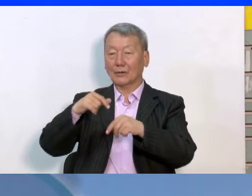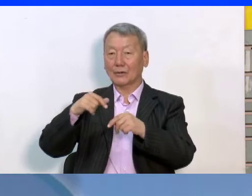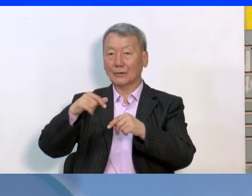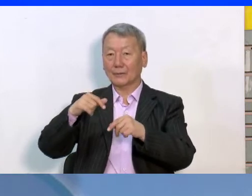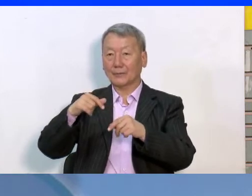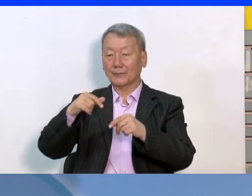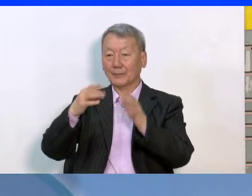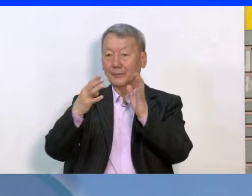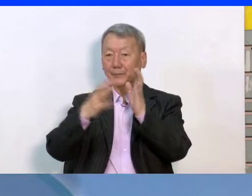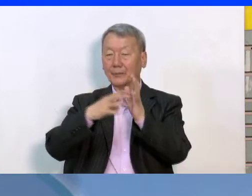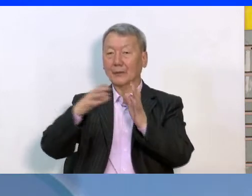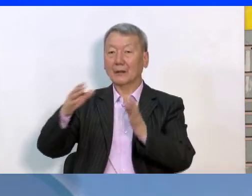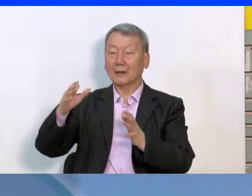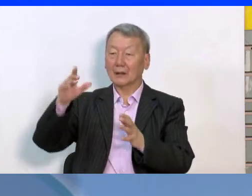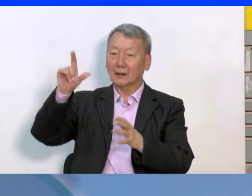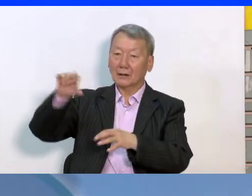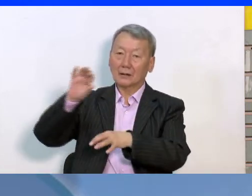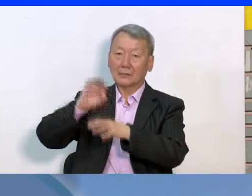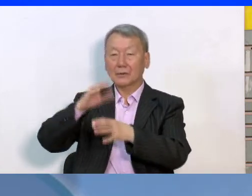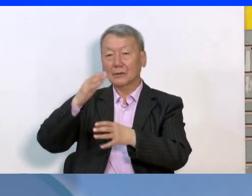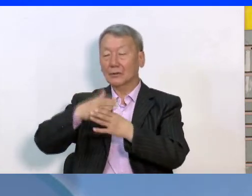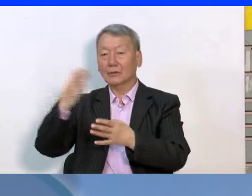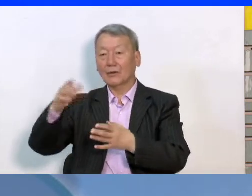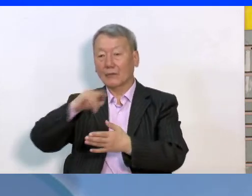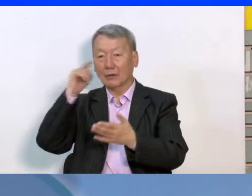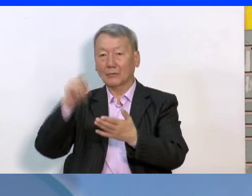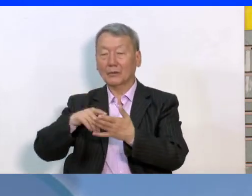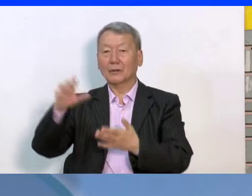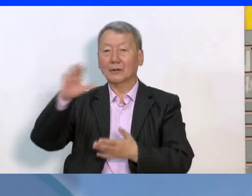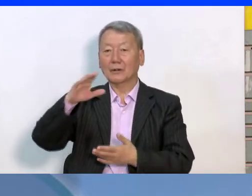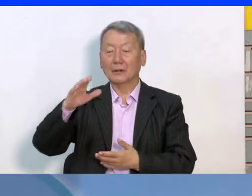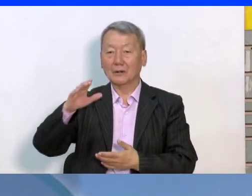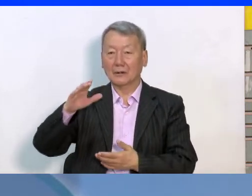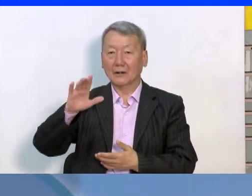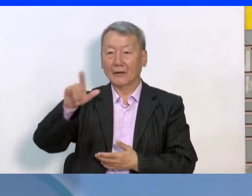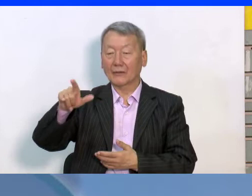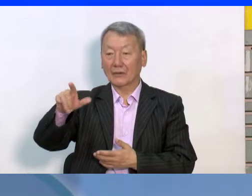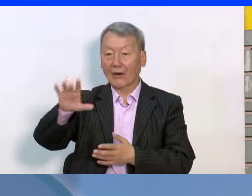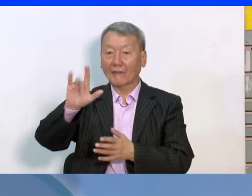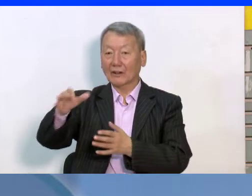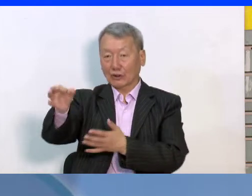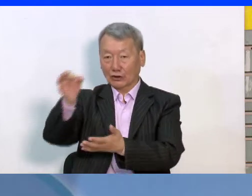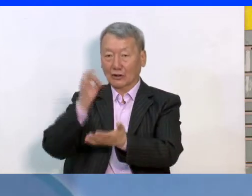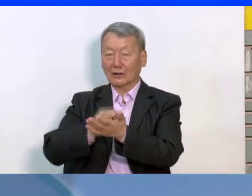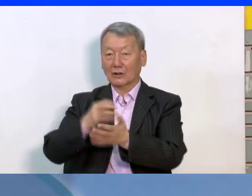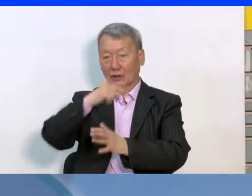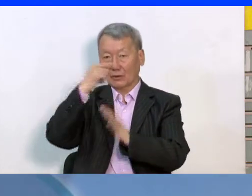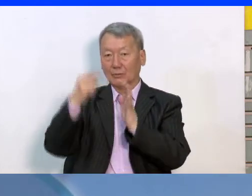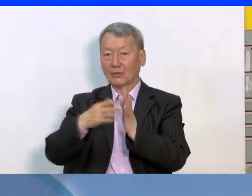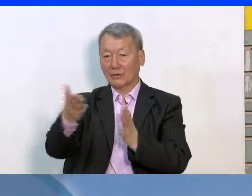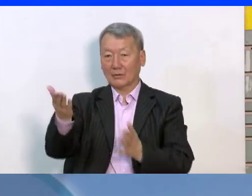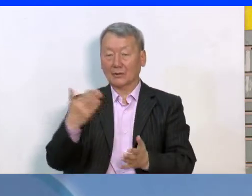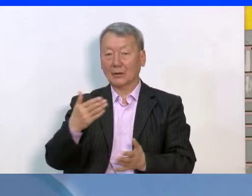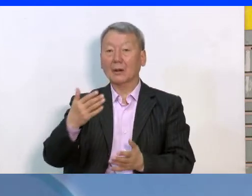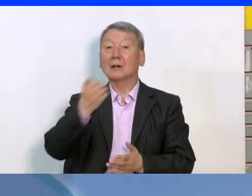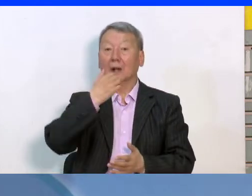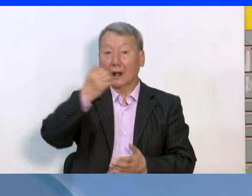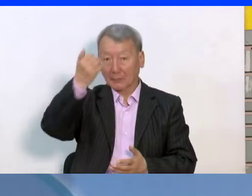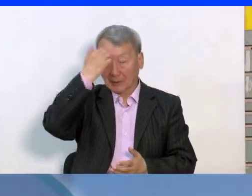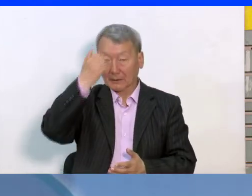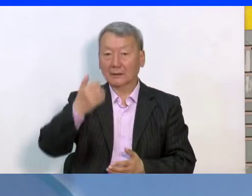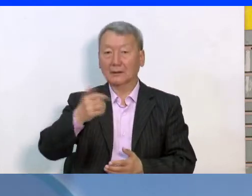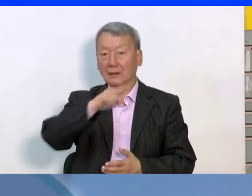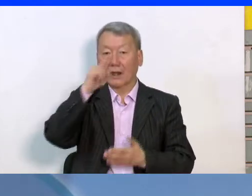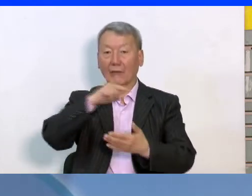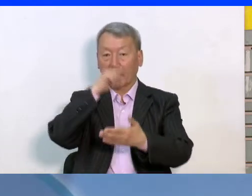айтып жатат. Жашырып жаткан жокпу жергиликтүү бийлик? Узарбек Казиевич, маалыматты тактап айтып койсоңуз дейт. Рахмат